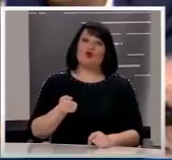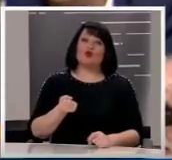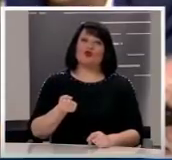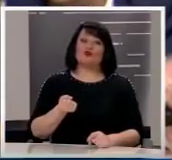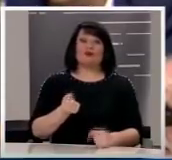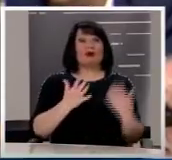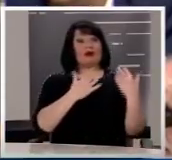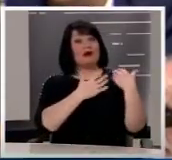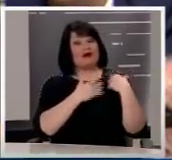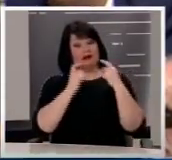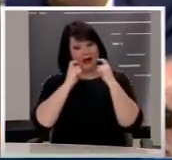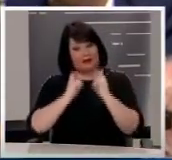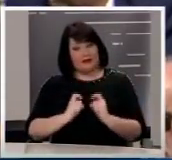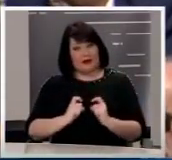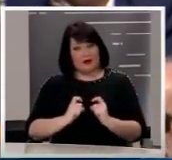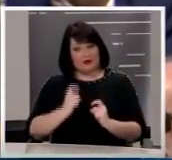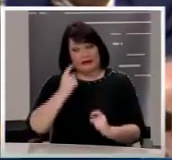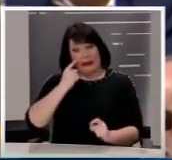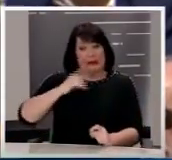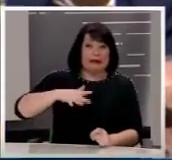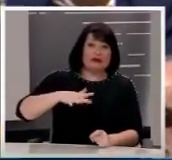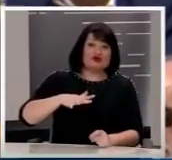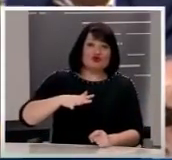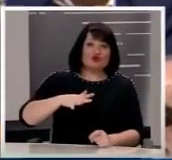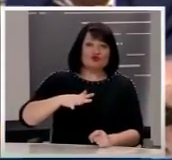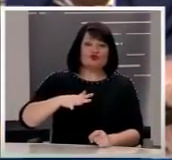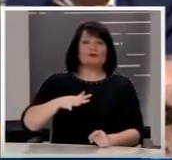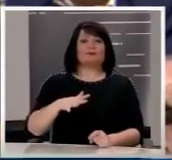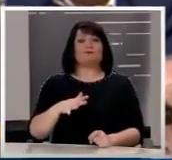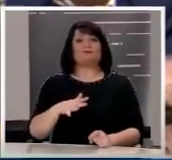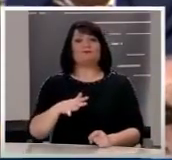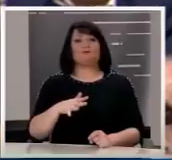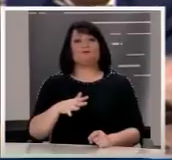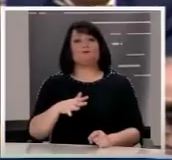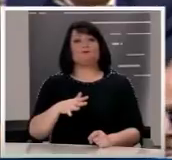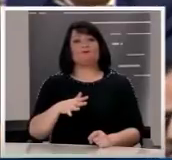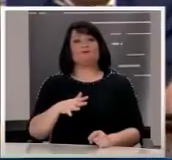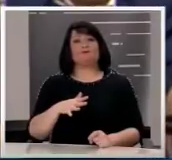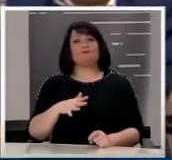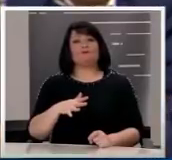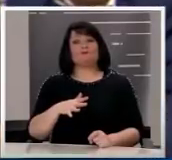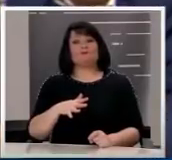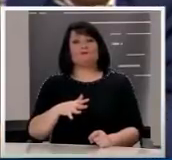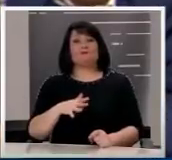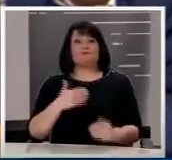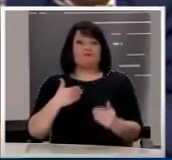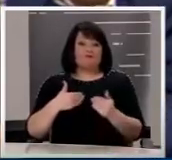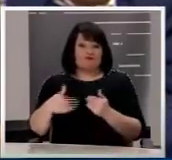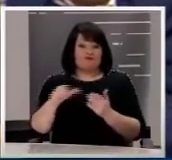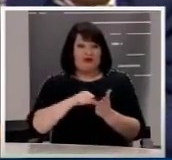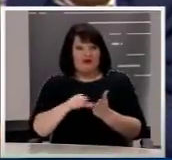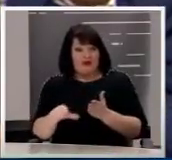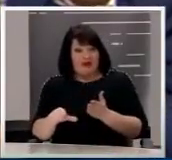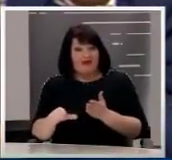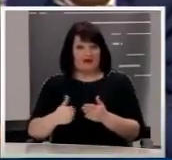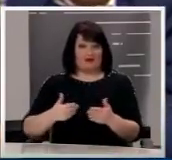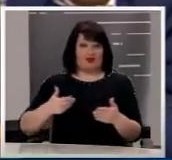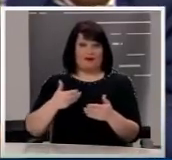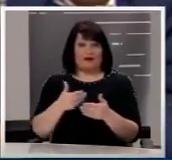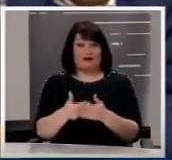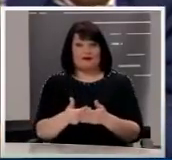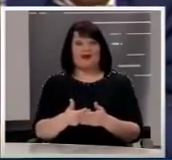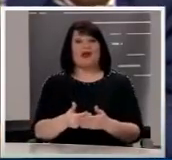των καθηκόντων τους ενδείξεις που θα πρέπει να οδηγήσουν αν υπάρχει παρέλευση της αποσβεστικής προθεσμίας ή όχι, αν με βάση τον